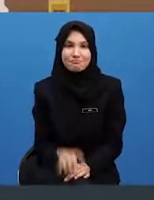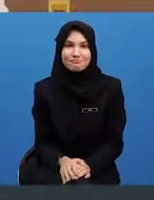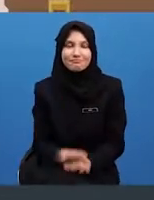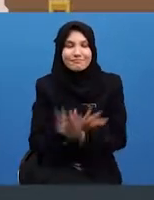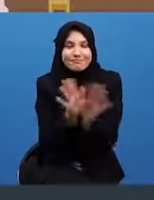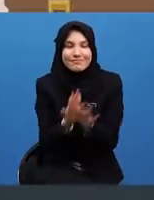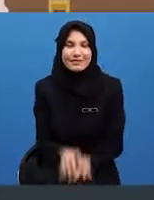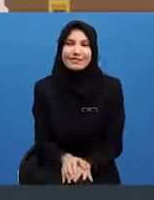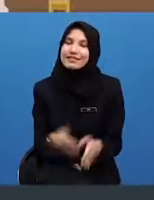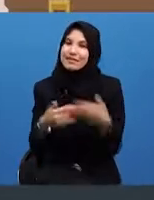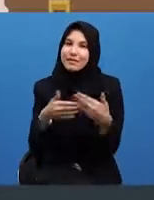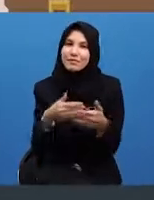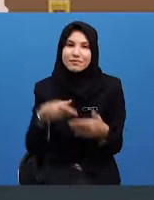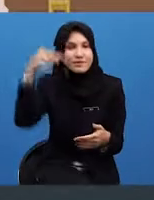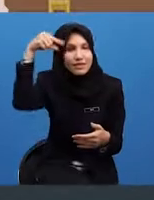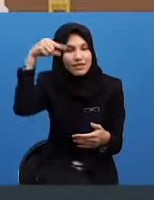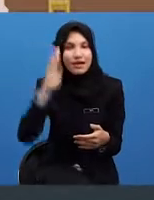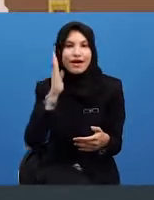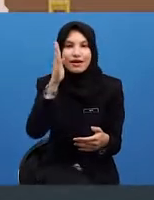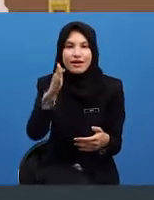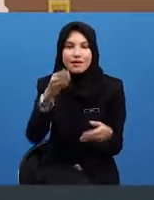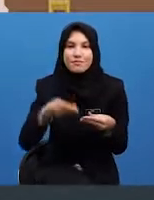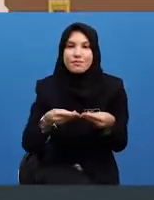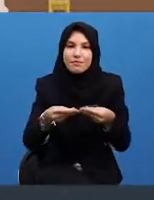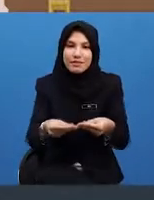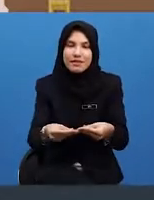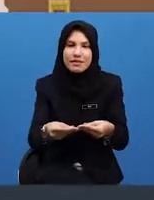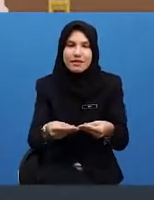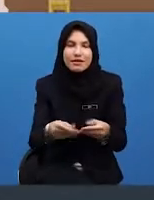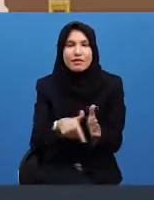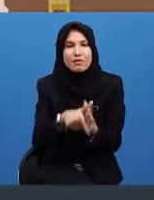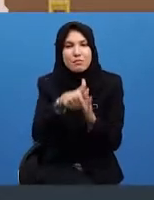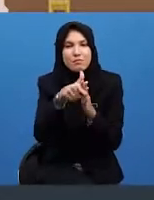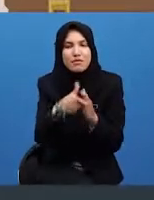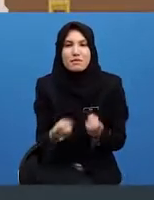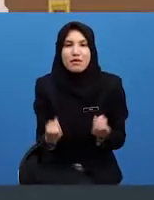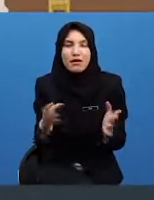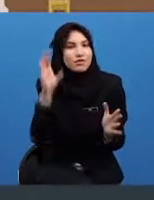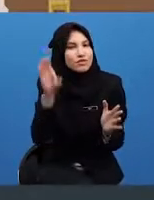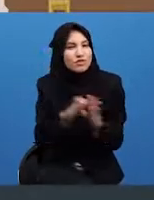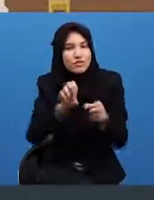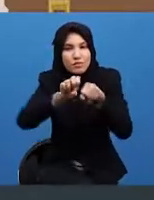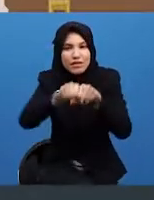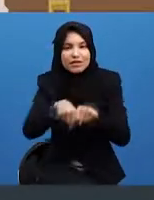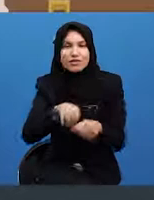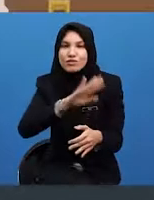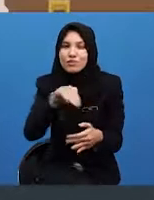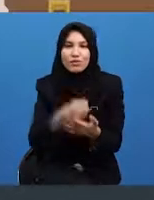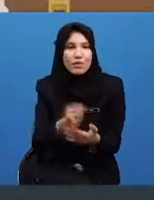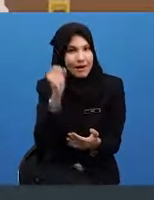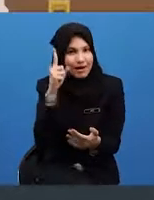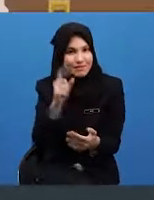Tidak apa. Mr. Q akan memberikan lebih banyak contoh supaya anda semua lebih